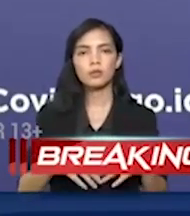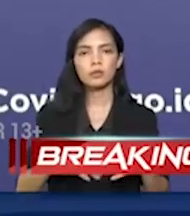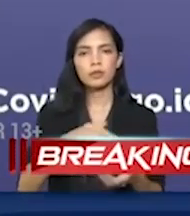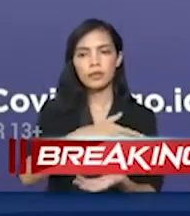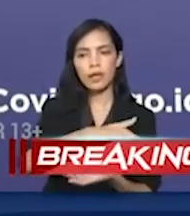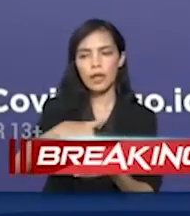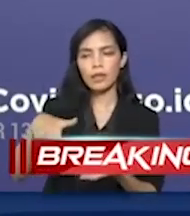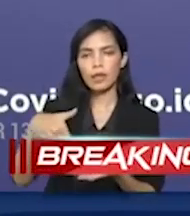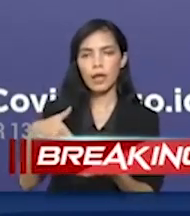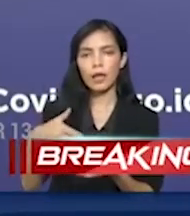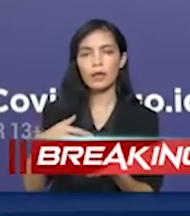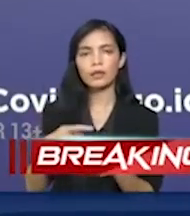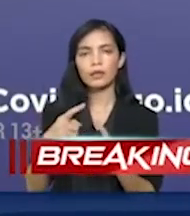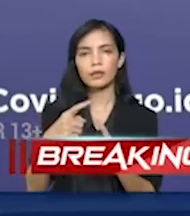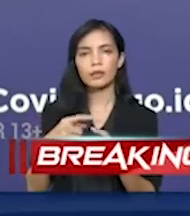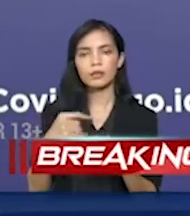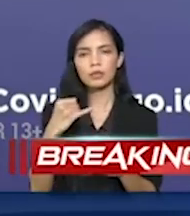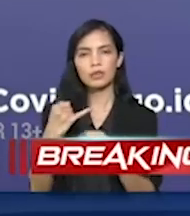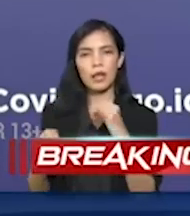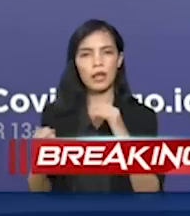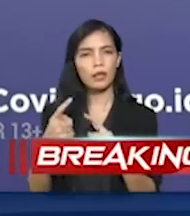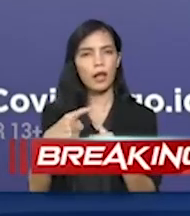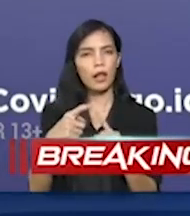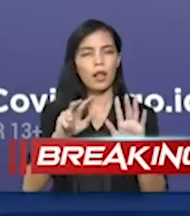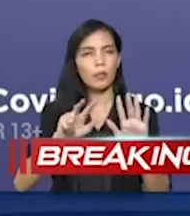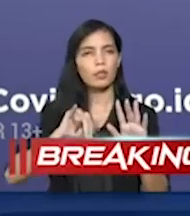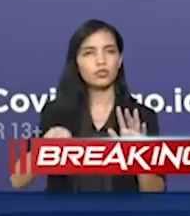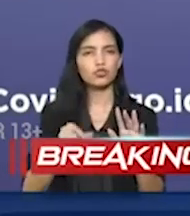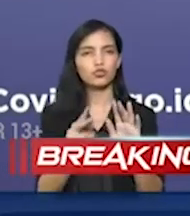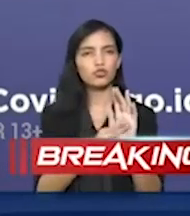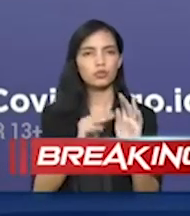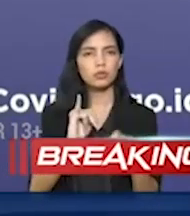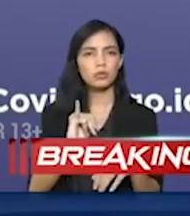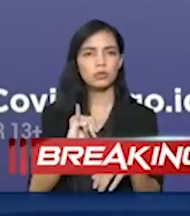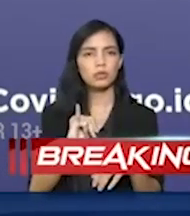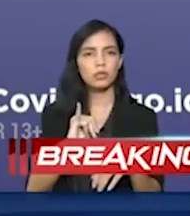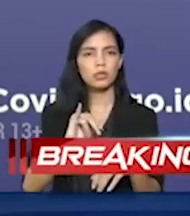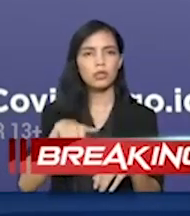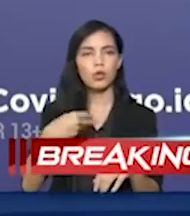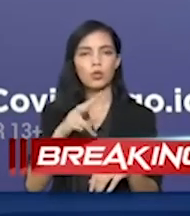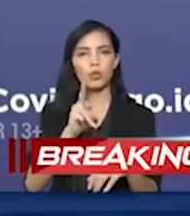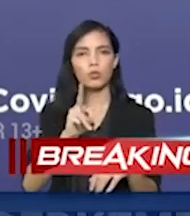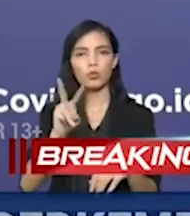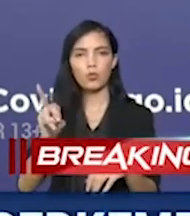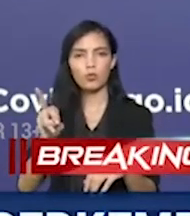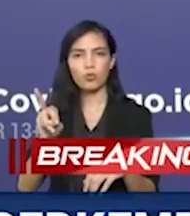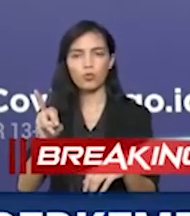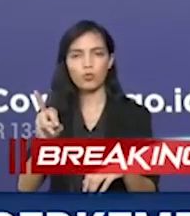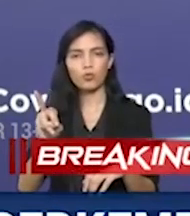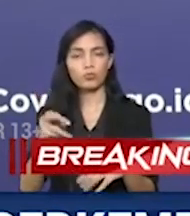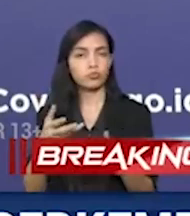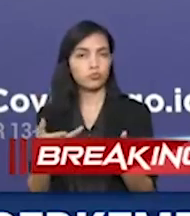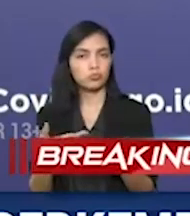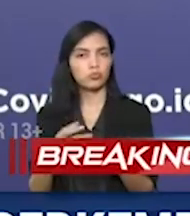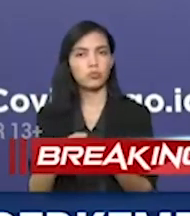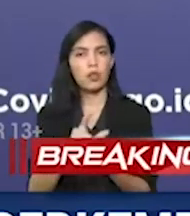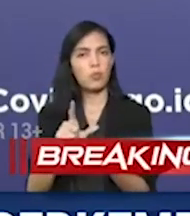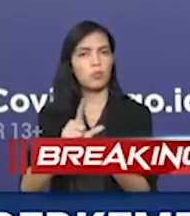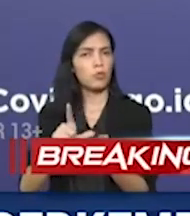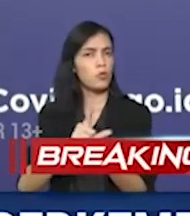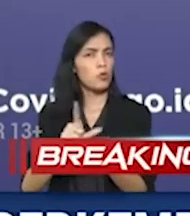data yang kita capai pada tanggal 8 Jun 2020 sebagai berikut